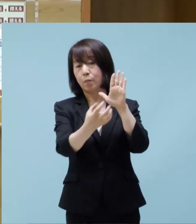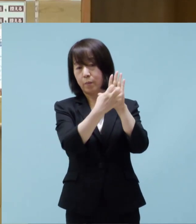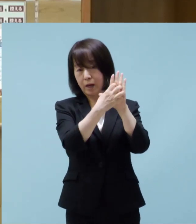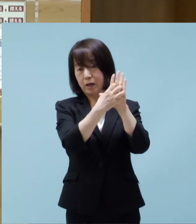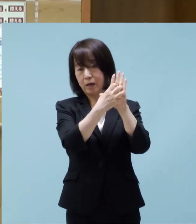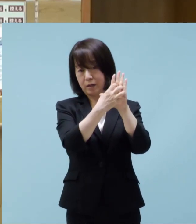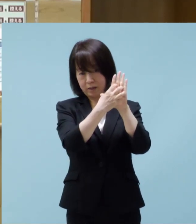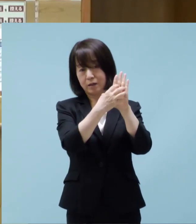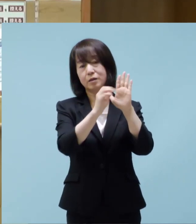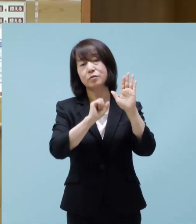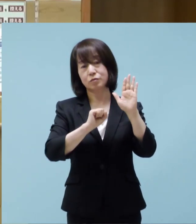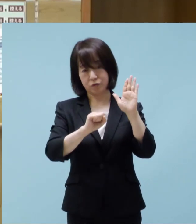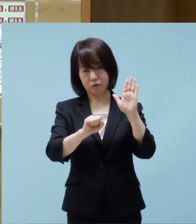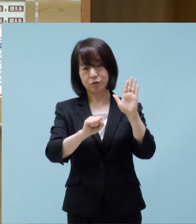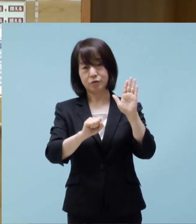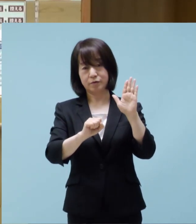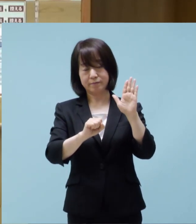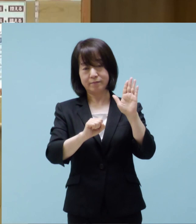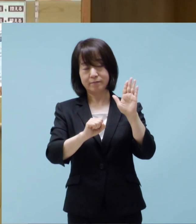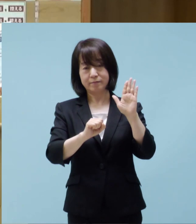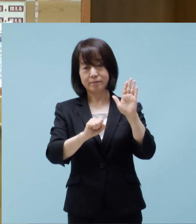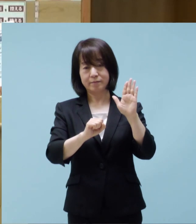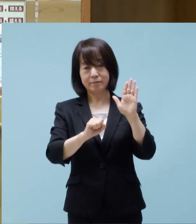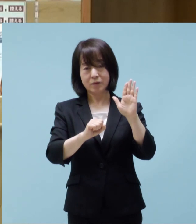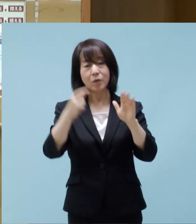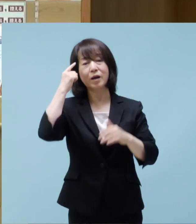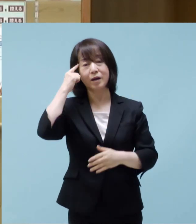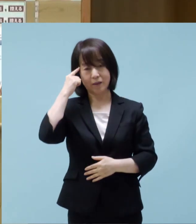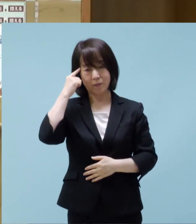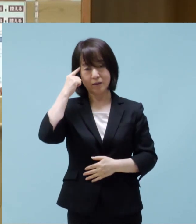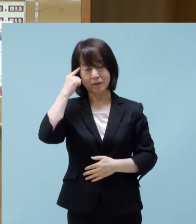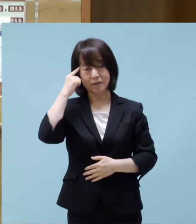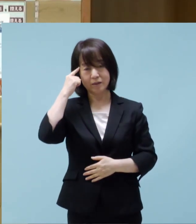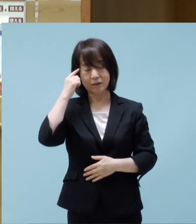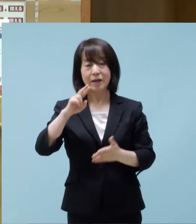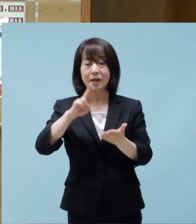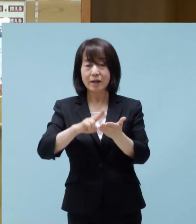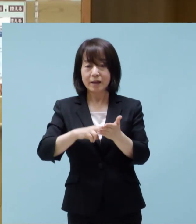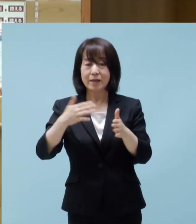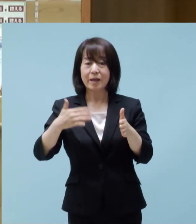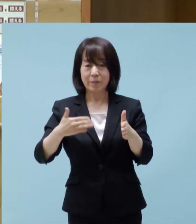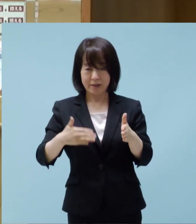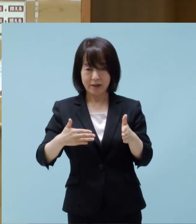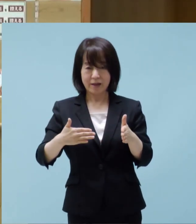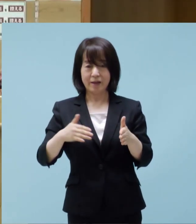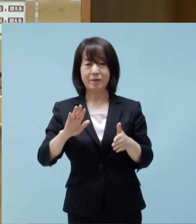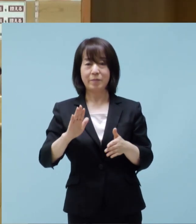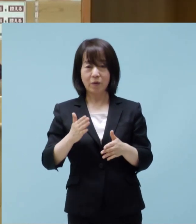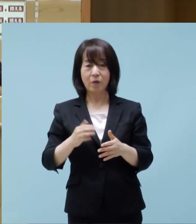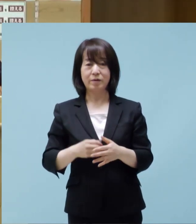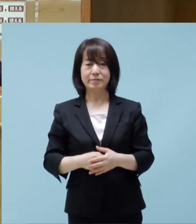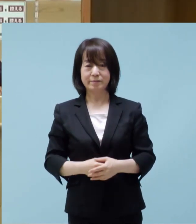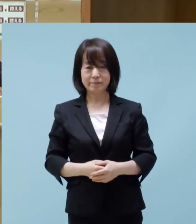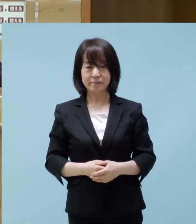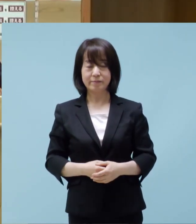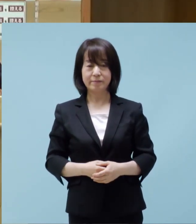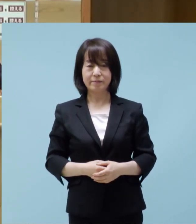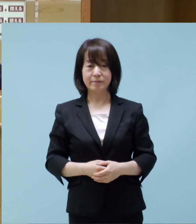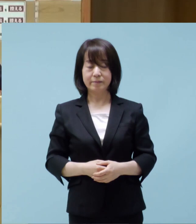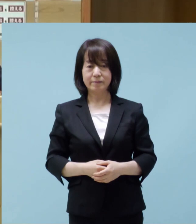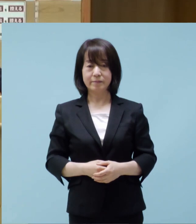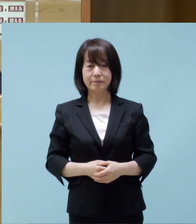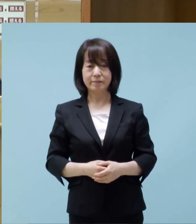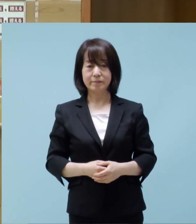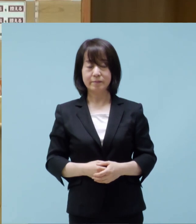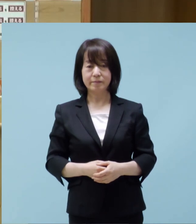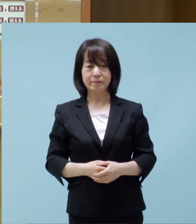り、しようと考えています。これちょっとまだ正式なものではないんですけども、あらあらのものなんですけども、考えています。